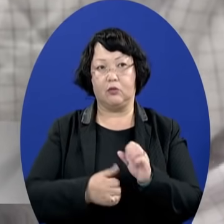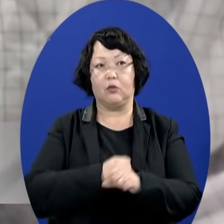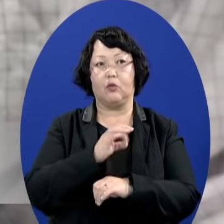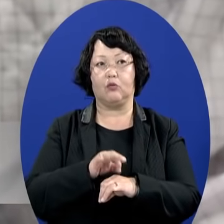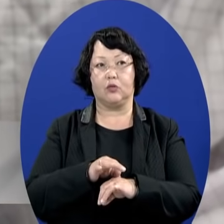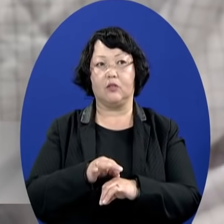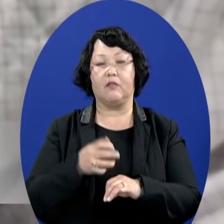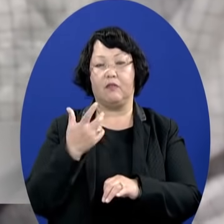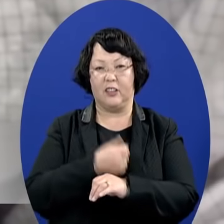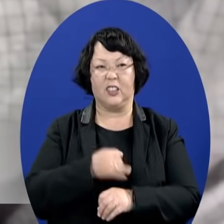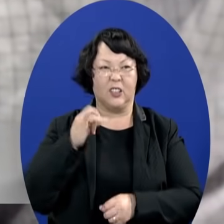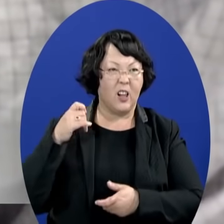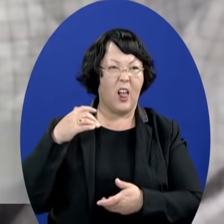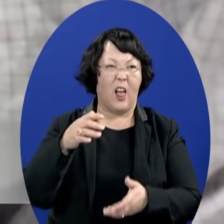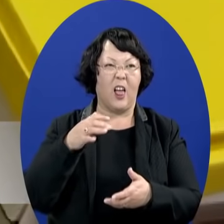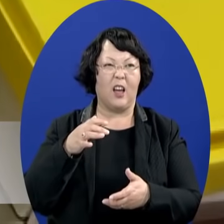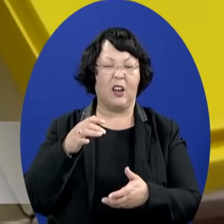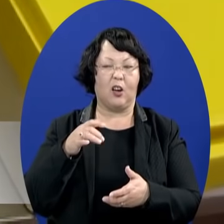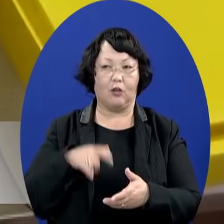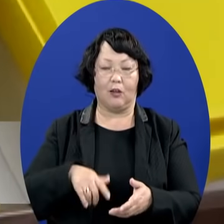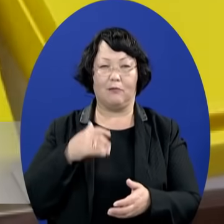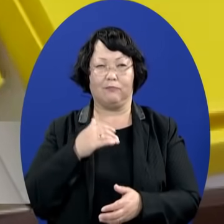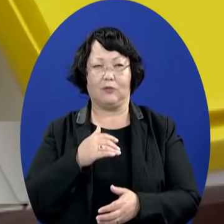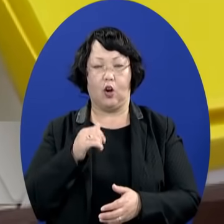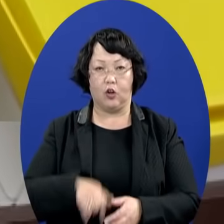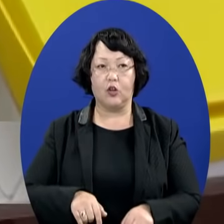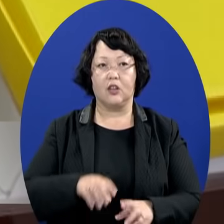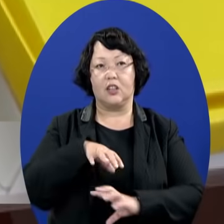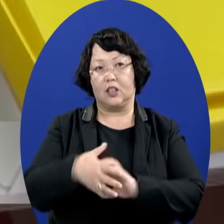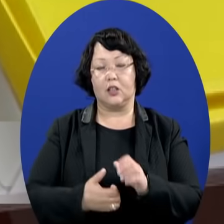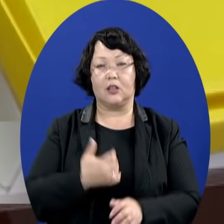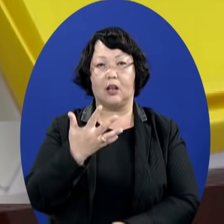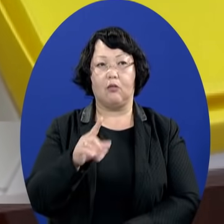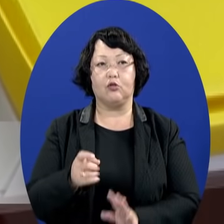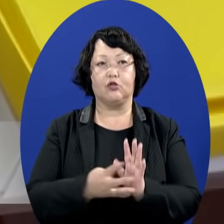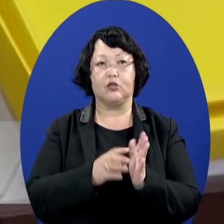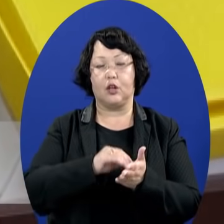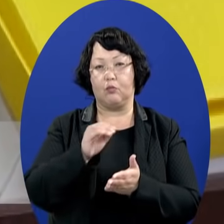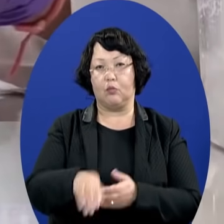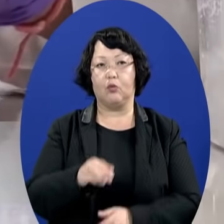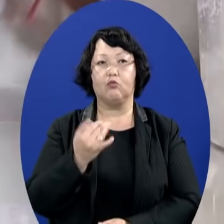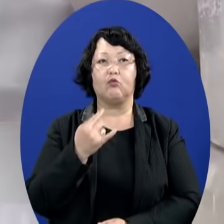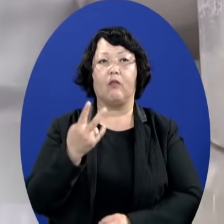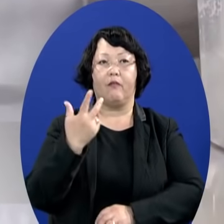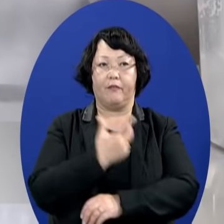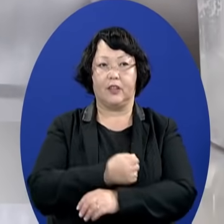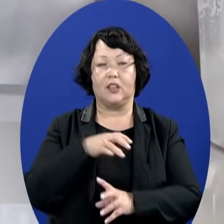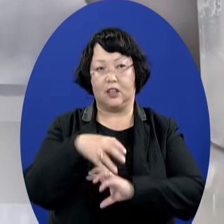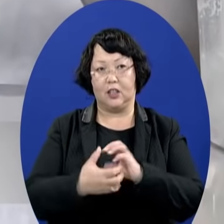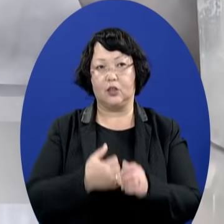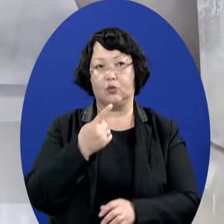том нийлүүлэгч байсан юм. За өнөөдрийн байдлаар дэлхийн хэмжээнд нийтдээ 5.9 тэрбум том вакциныг